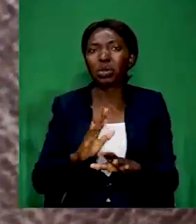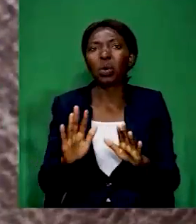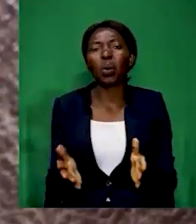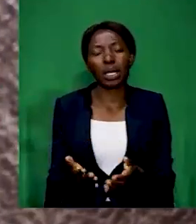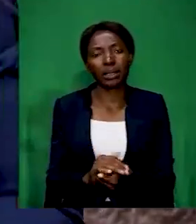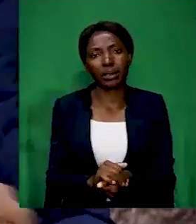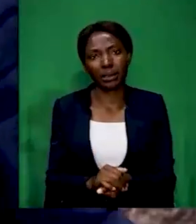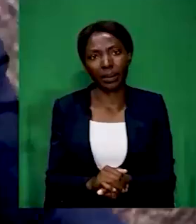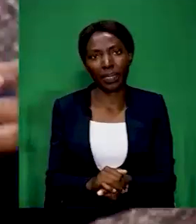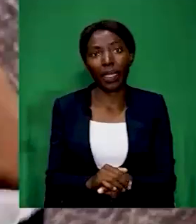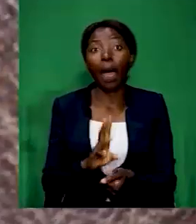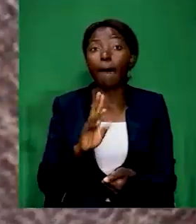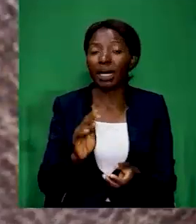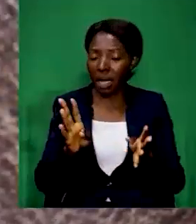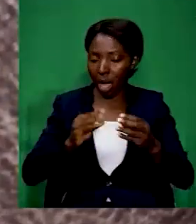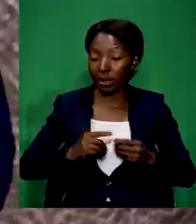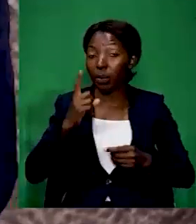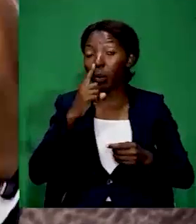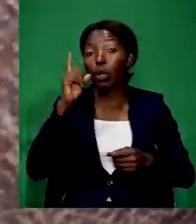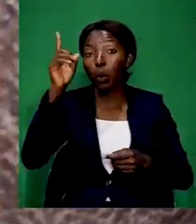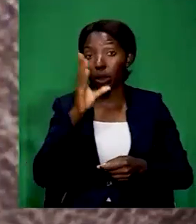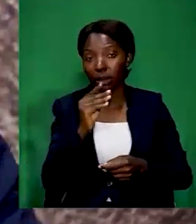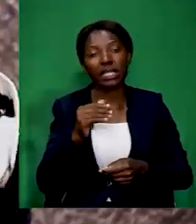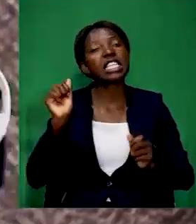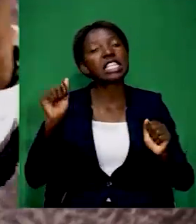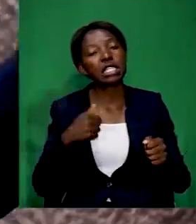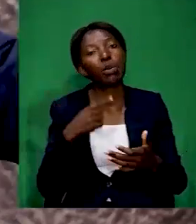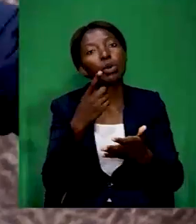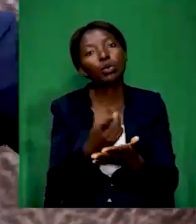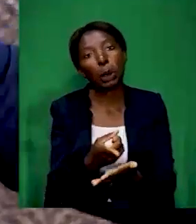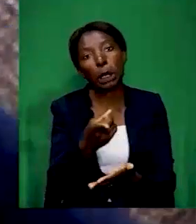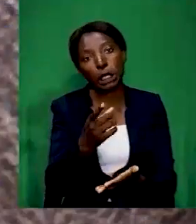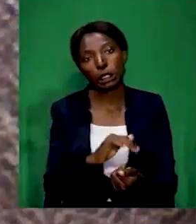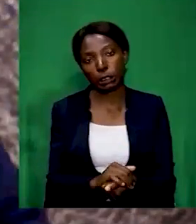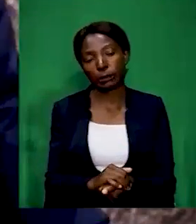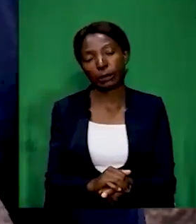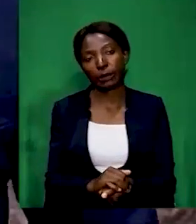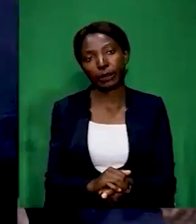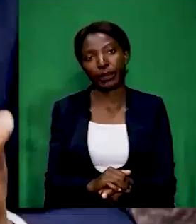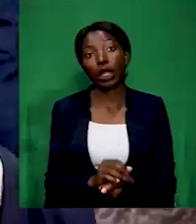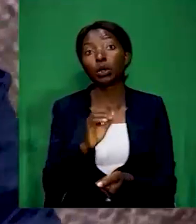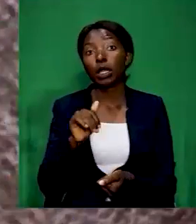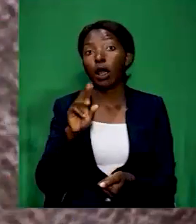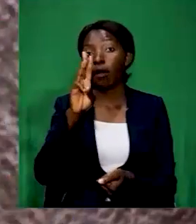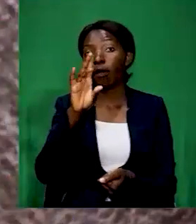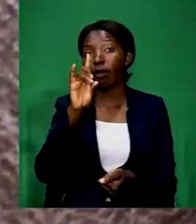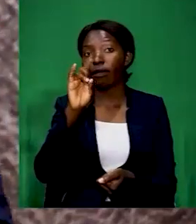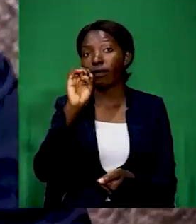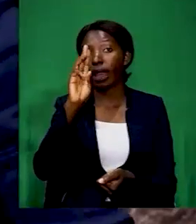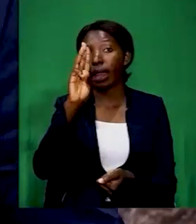myself? Vanobvuma kuti kana mataura tinoita saizvozvo. Saka Philip